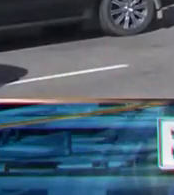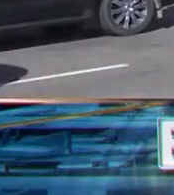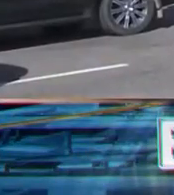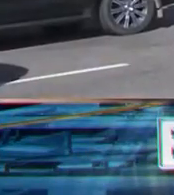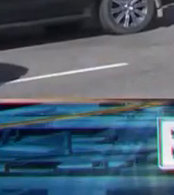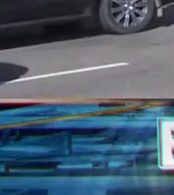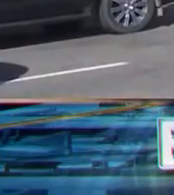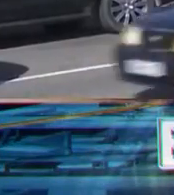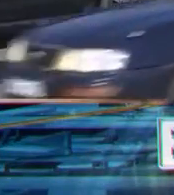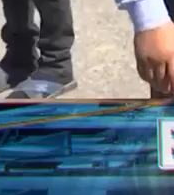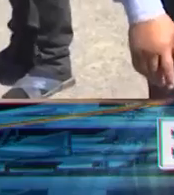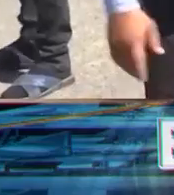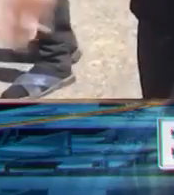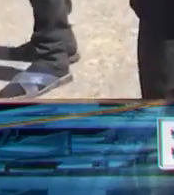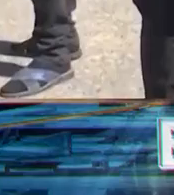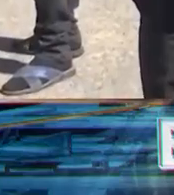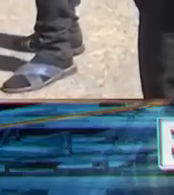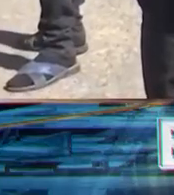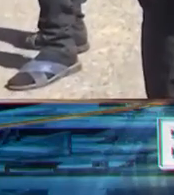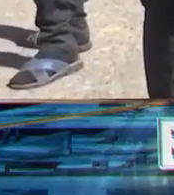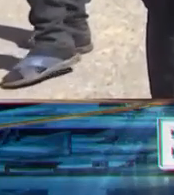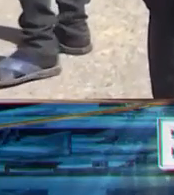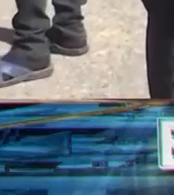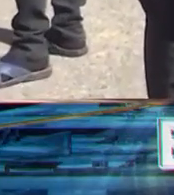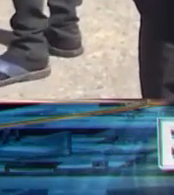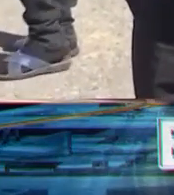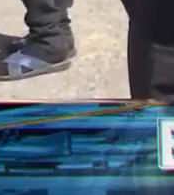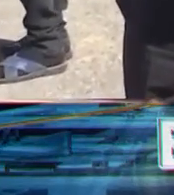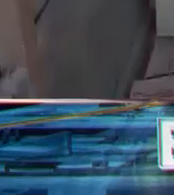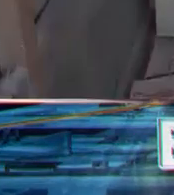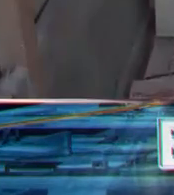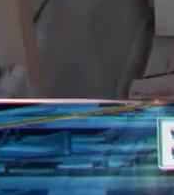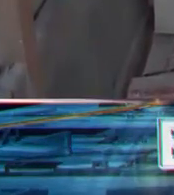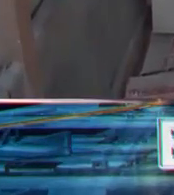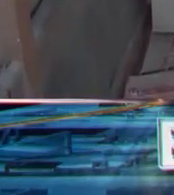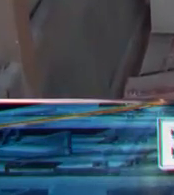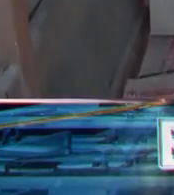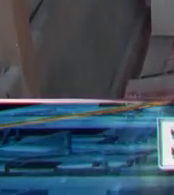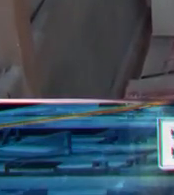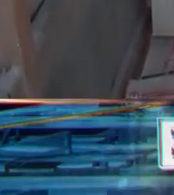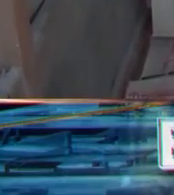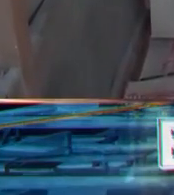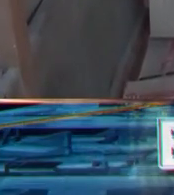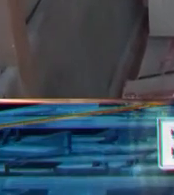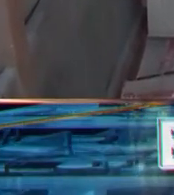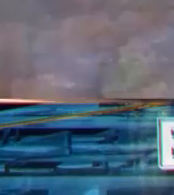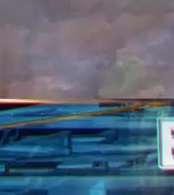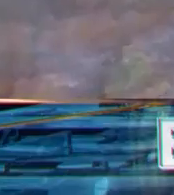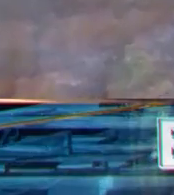Қайығыны бөлісте азаяды. Жетісулықтар мақтааралдықтармен бірге көмекке 200 тонна гуманитарлық көмек